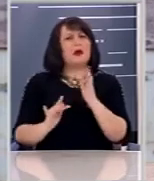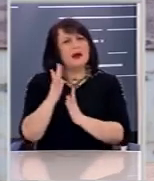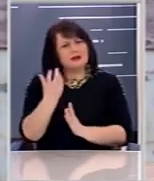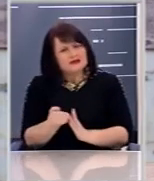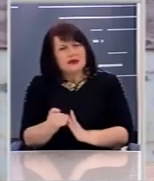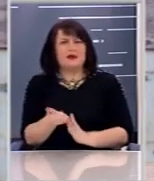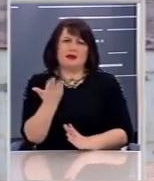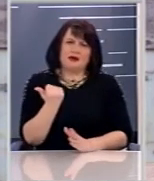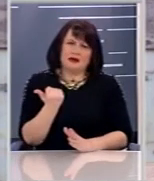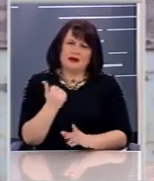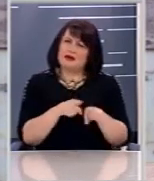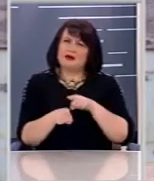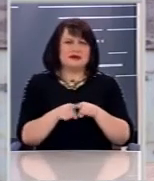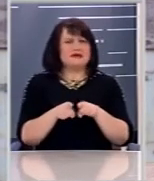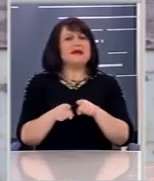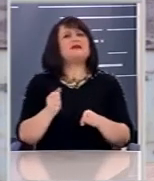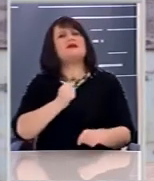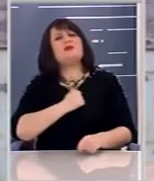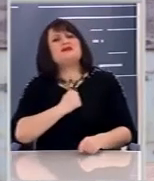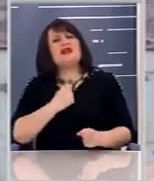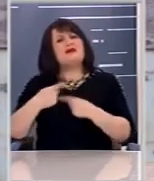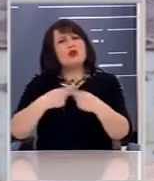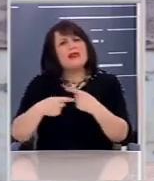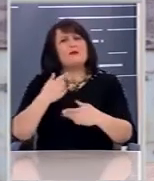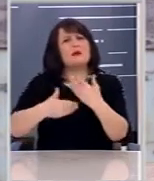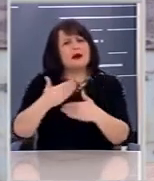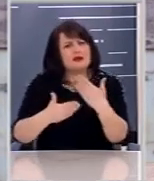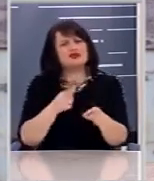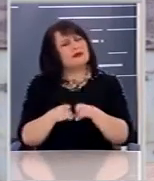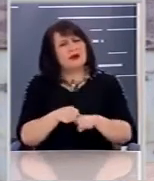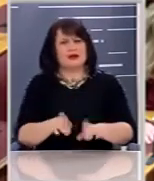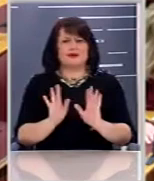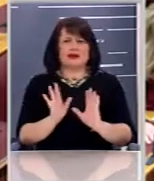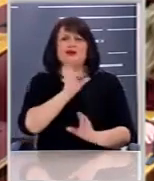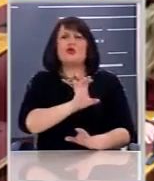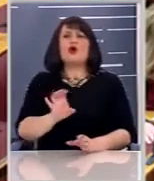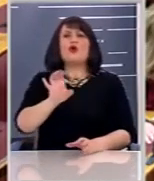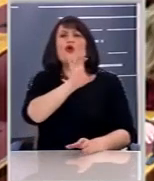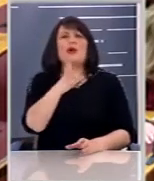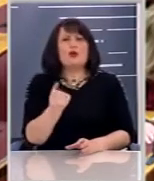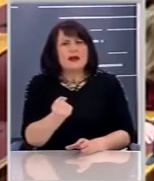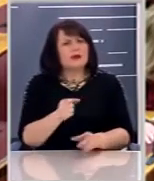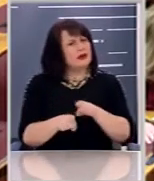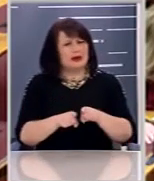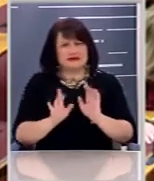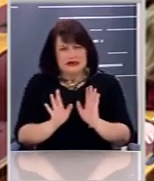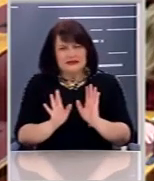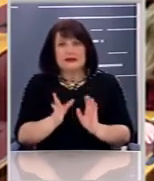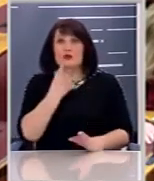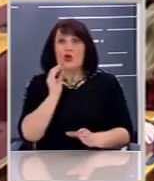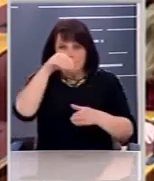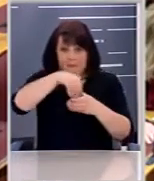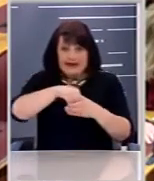χώρες, ανεξάρτητα από τα ήθη και τα έθιμα και τις παραδόσεις που υπάρχουν σε κάθε χώρα, γιατί η έμφυλη